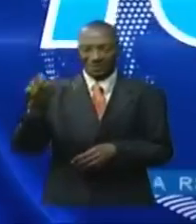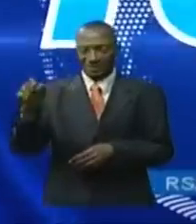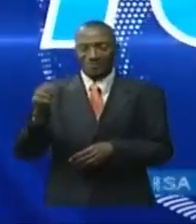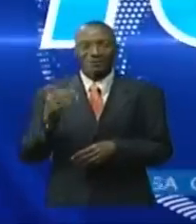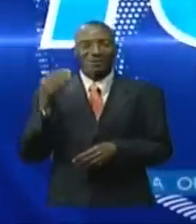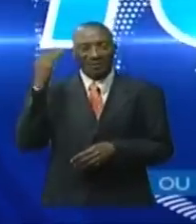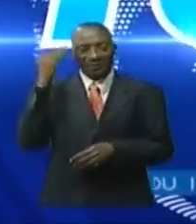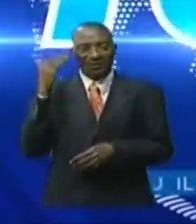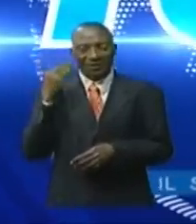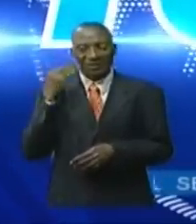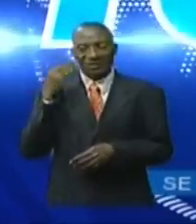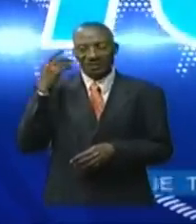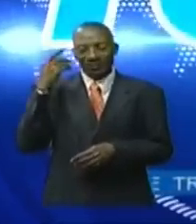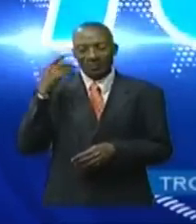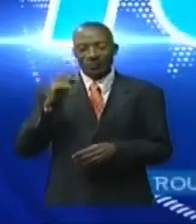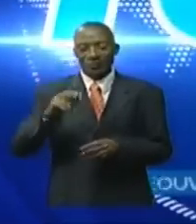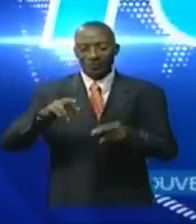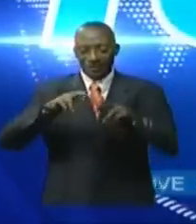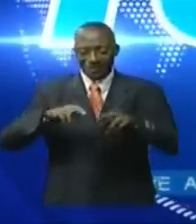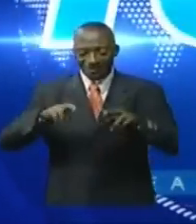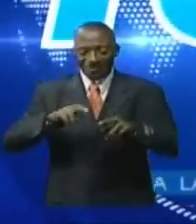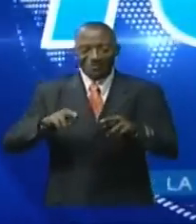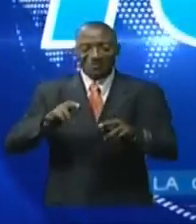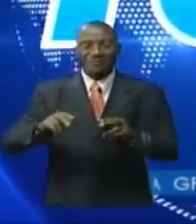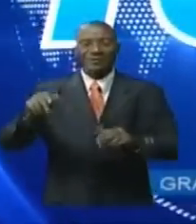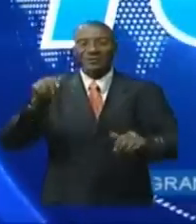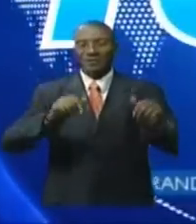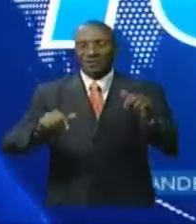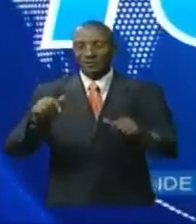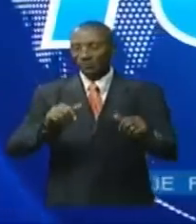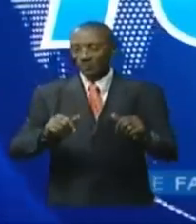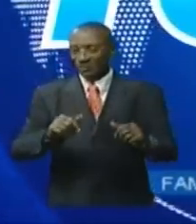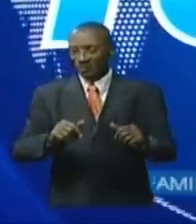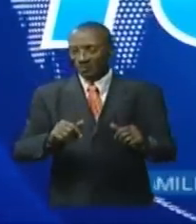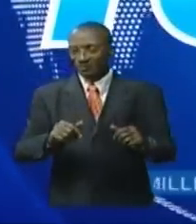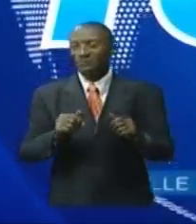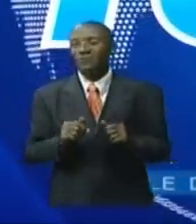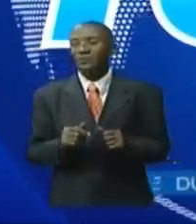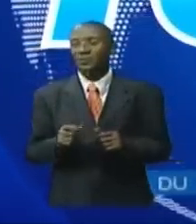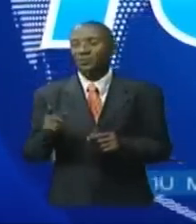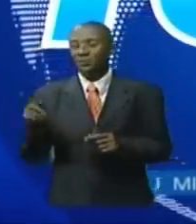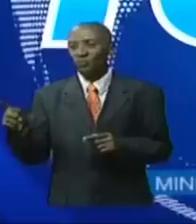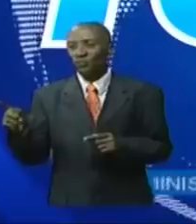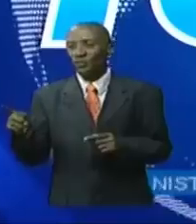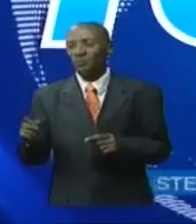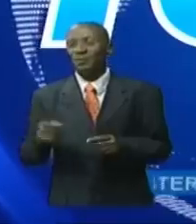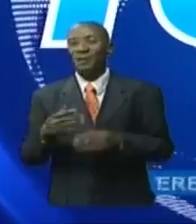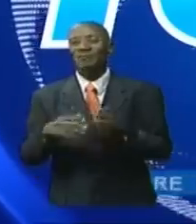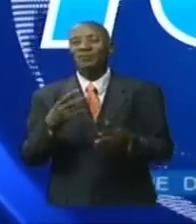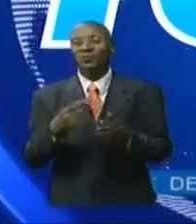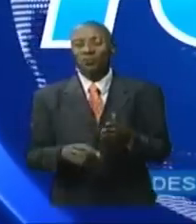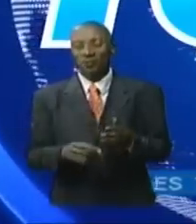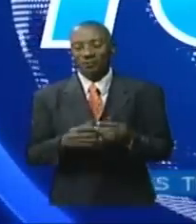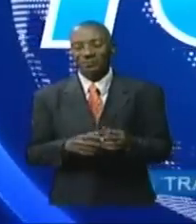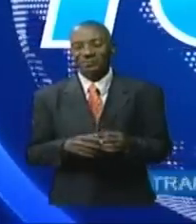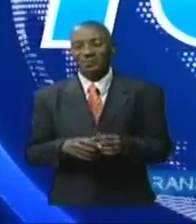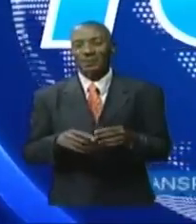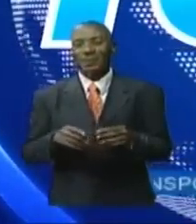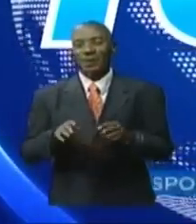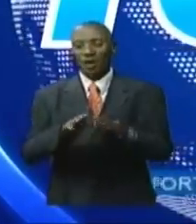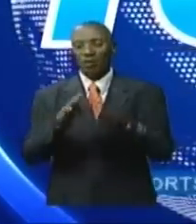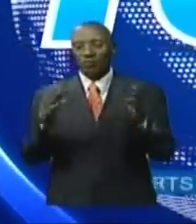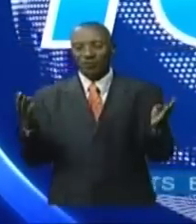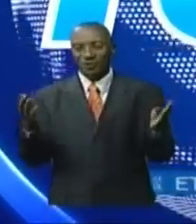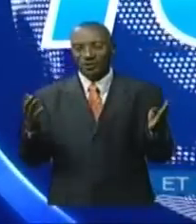technologique, José Mpanda, a inauguré le laboratoire de recherche et de diagnostic biomédical moderne de l'hôpital